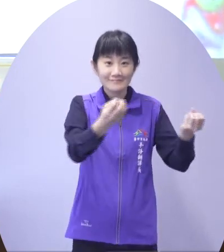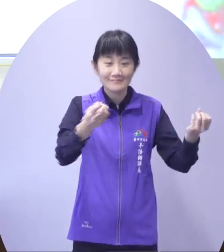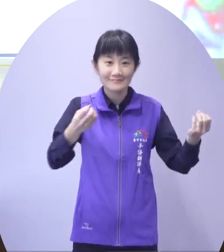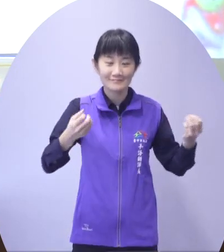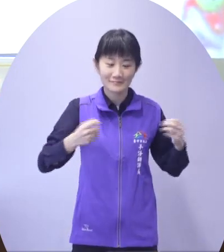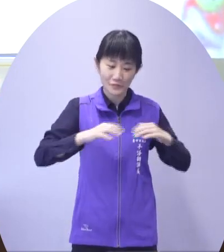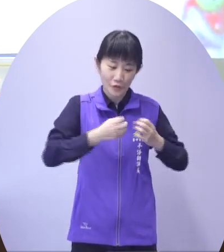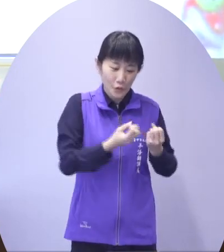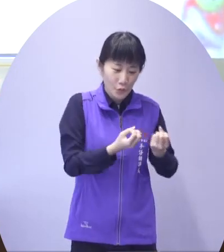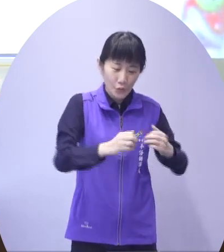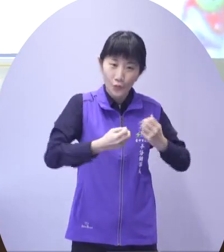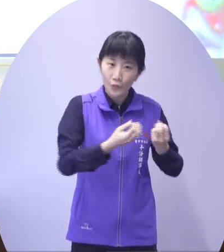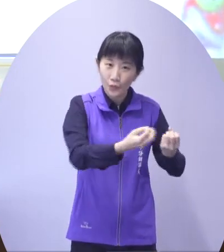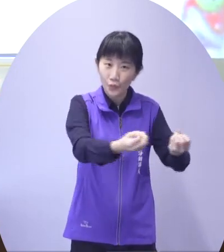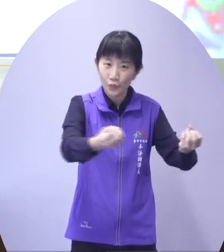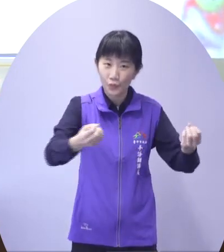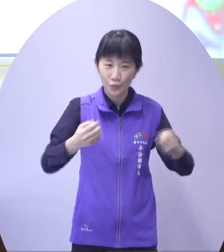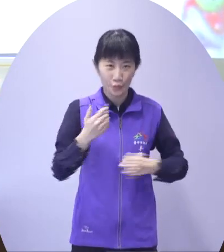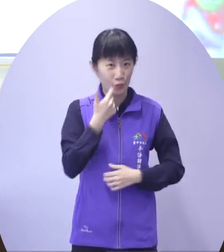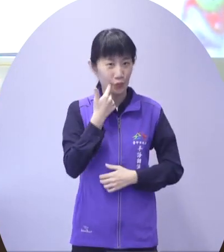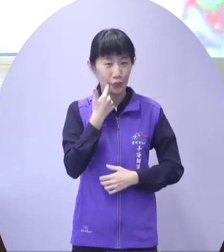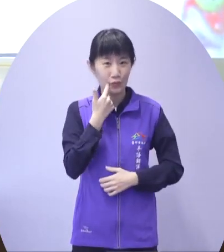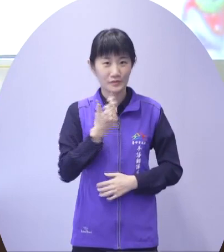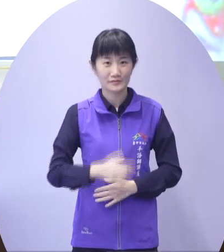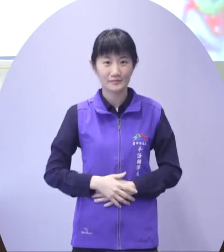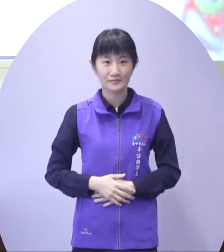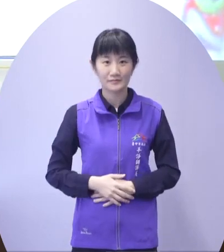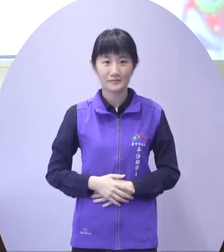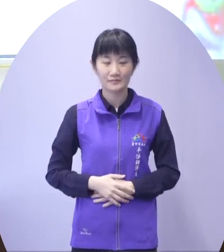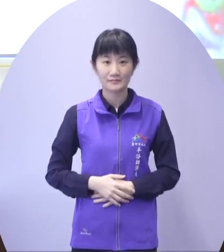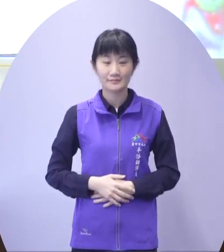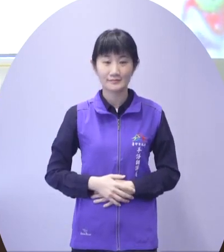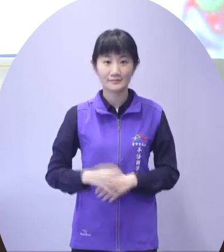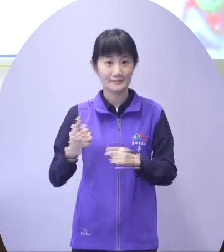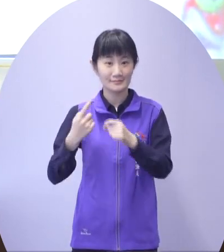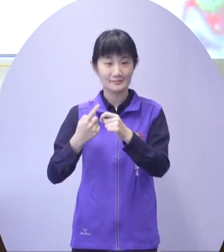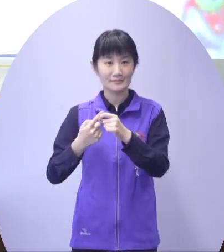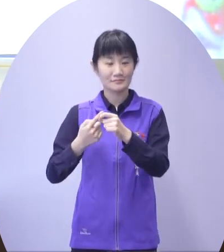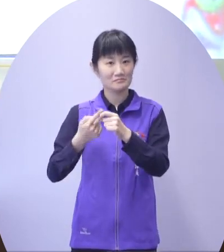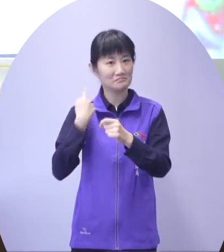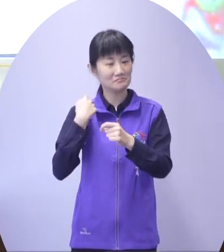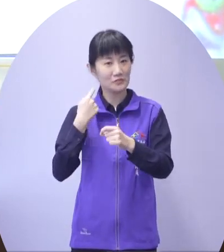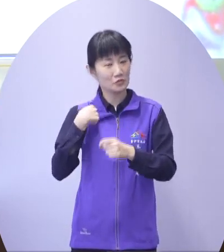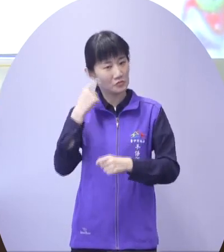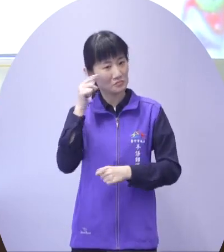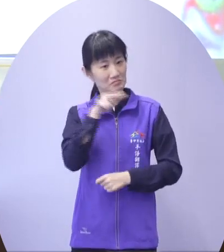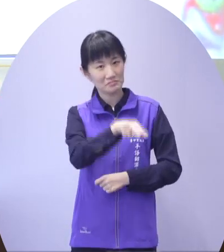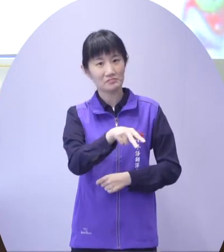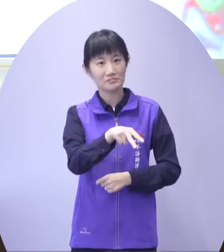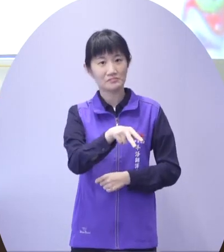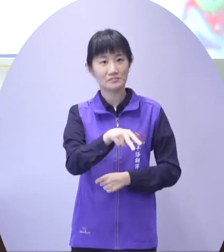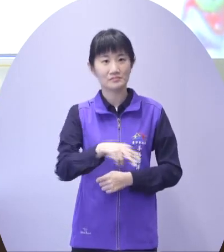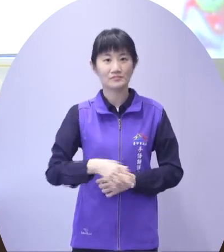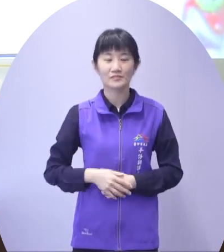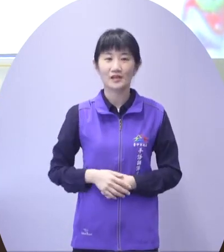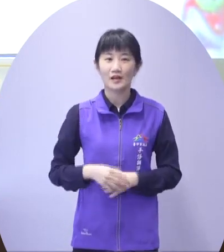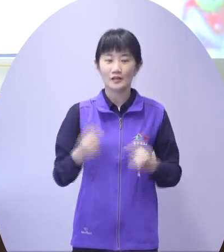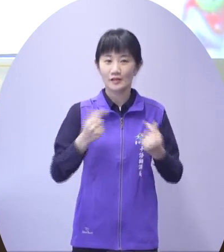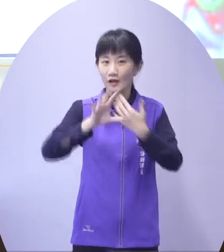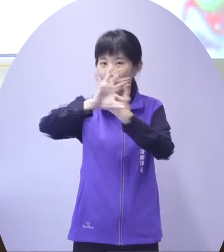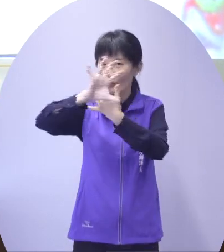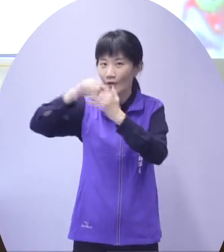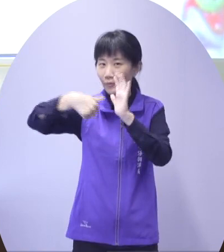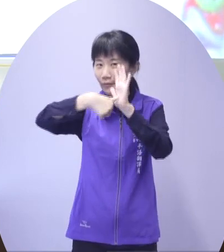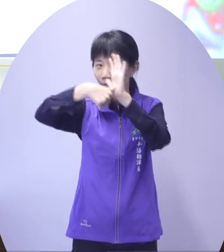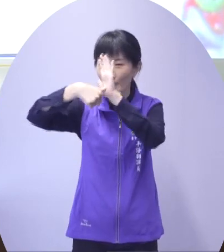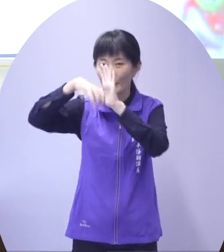啊，它的这个我常常把它，我从去年开始我就说，它就是台湾的普罗旺斯。那